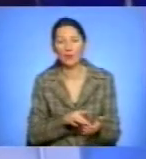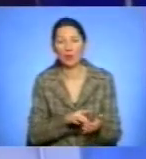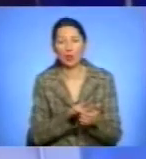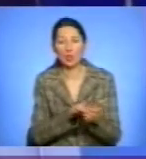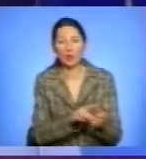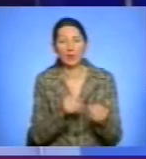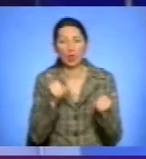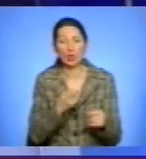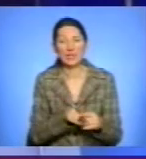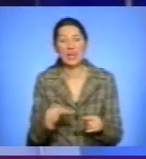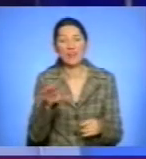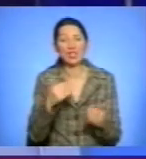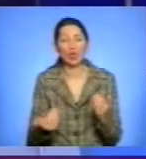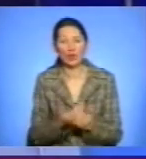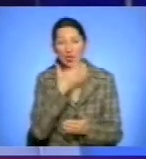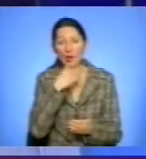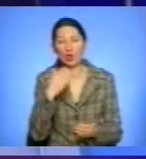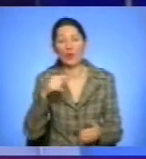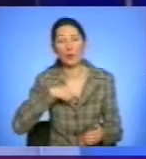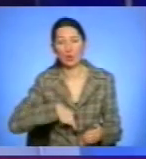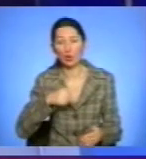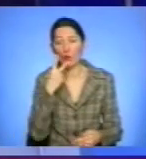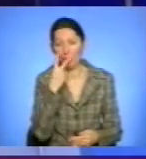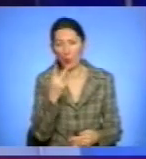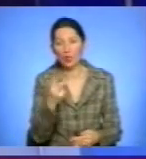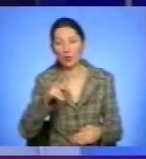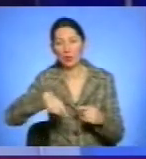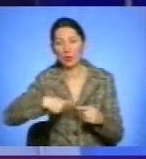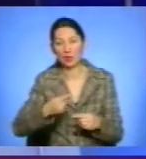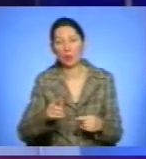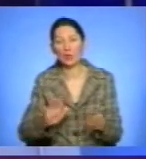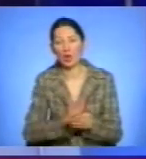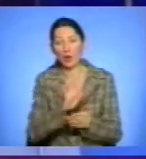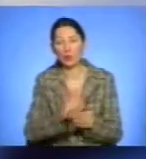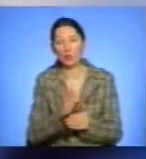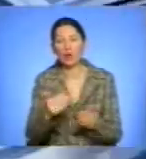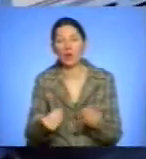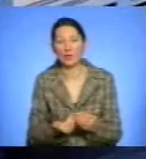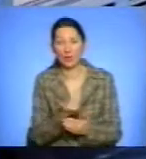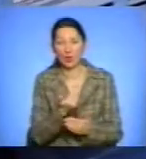На сьогодні це всі новини. Гарного вам настрою і побачимось у наступних випусках «Вістей».